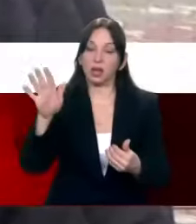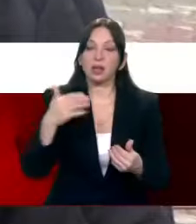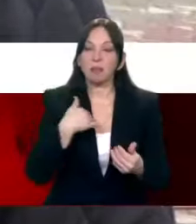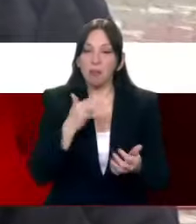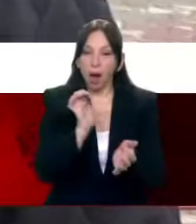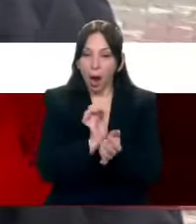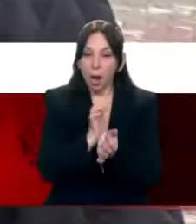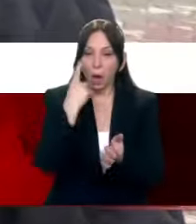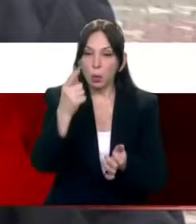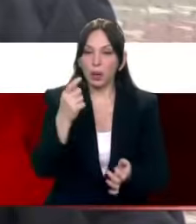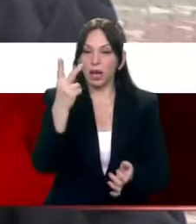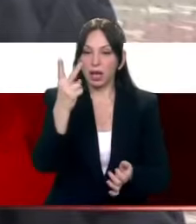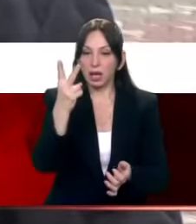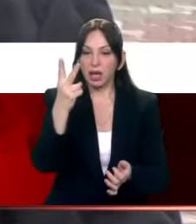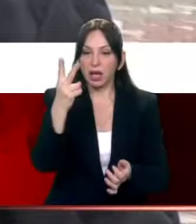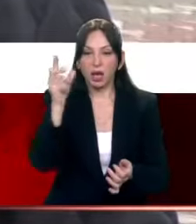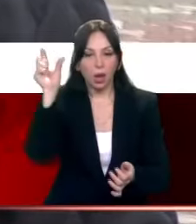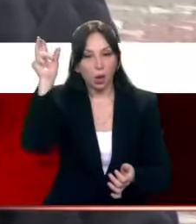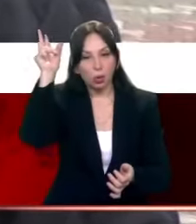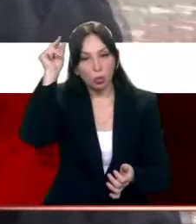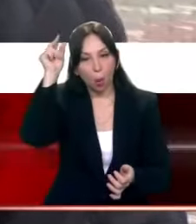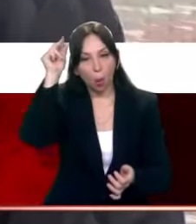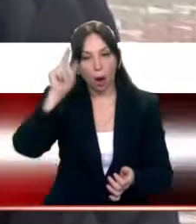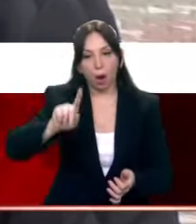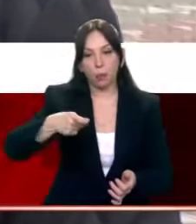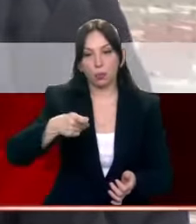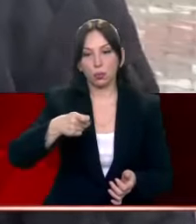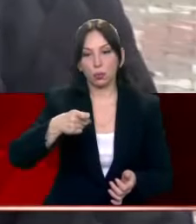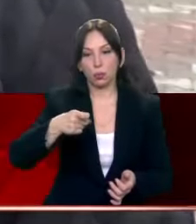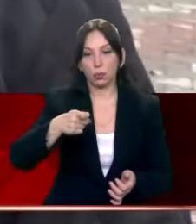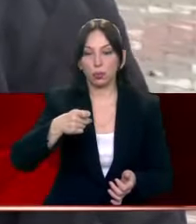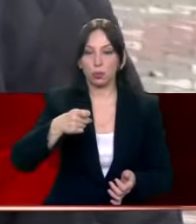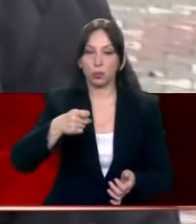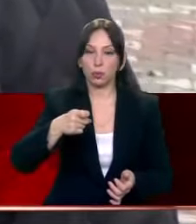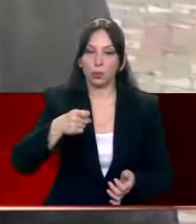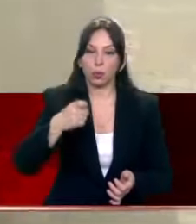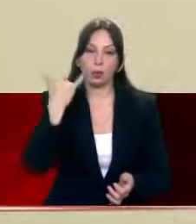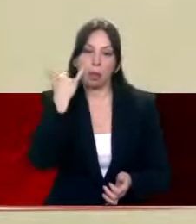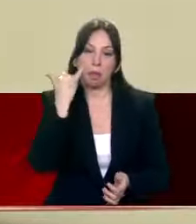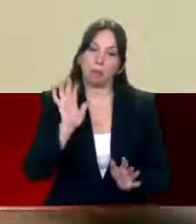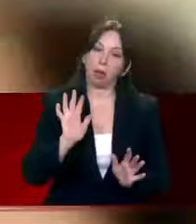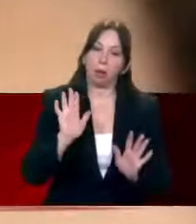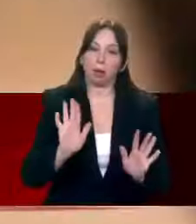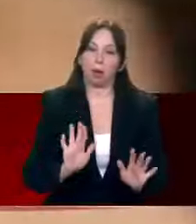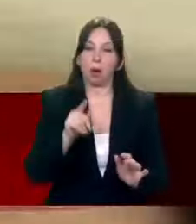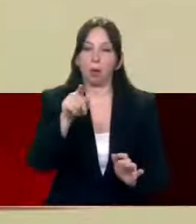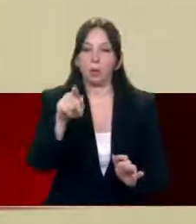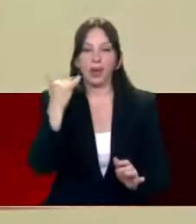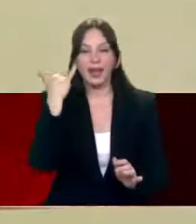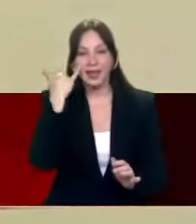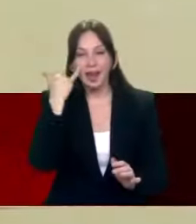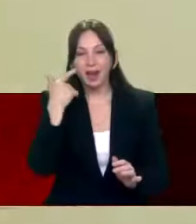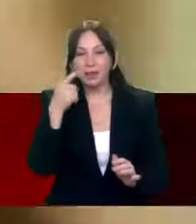geriye kalan iki tane toka enkazdan çıkartabildiğimiz. Bir de bu şu an işte göğsümde tuttuğum telefon. O telefonla